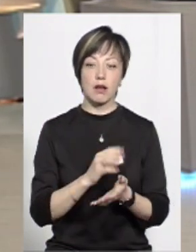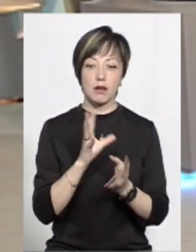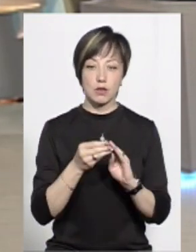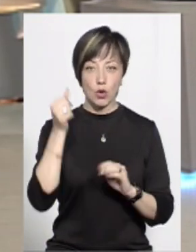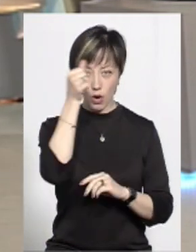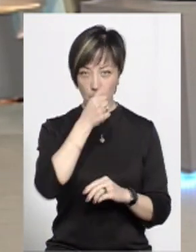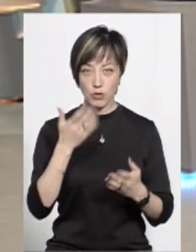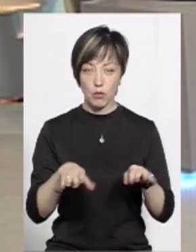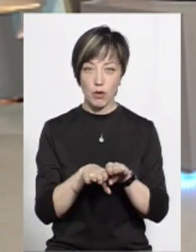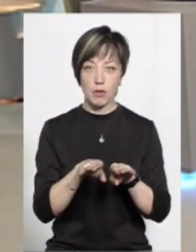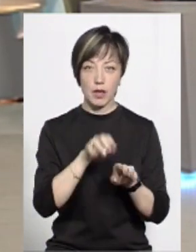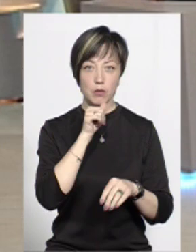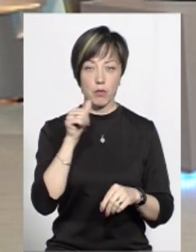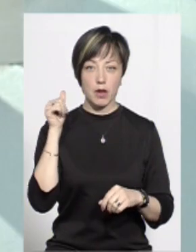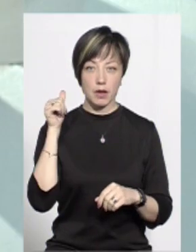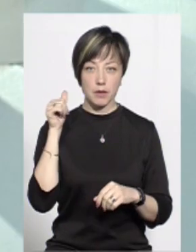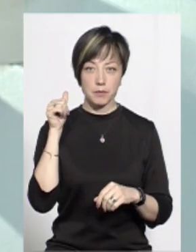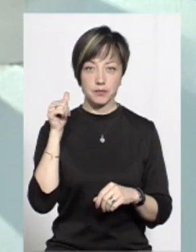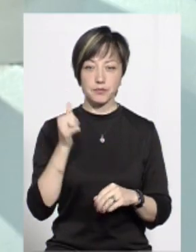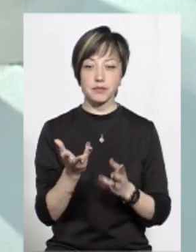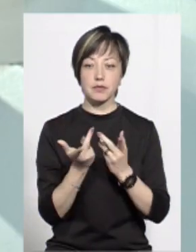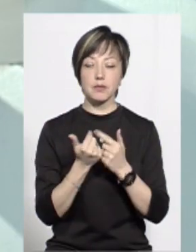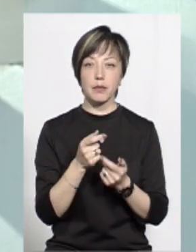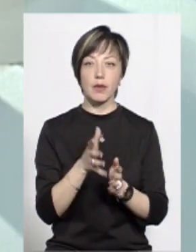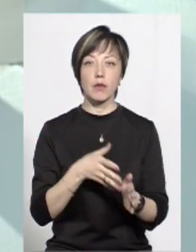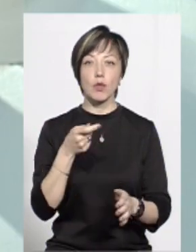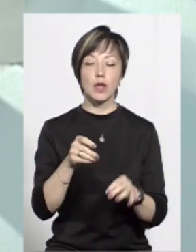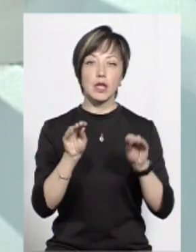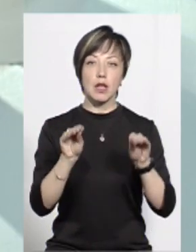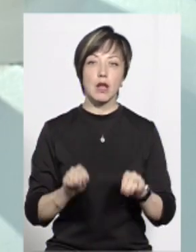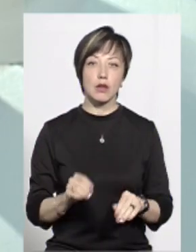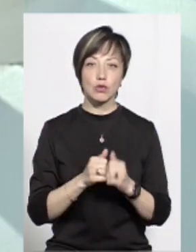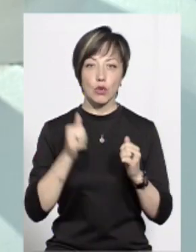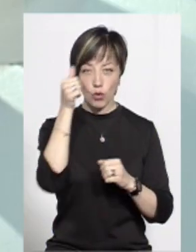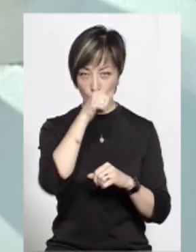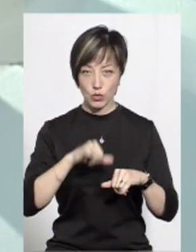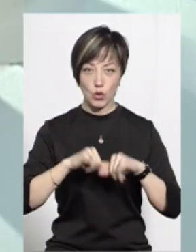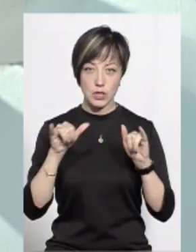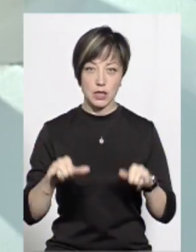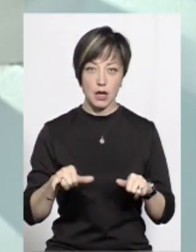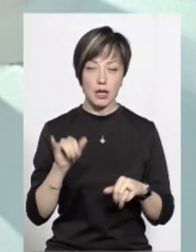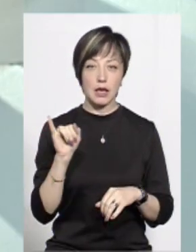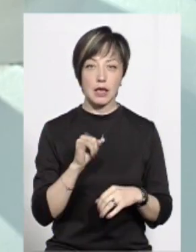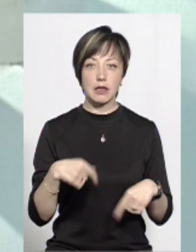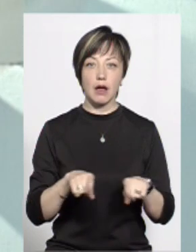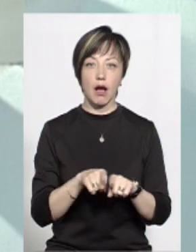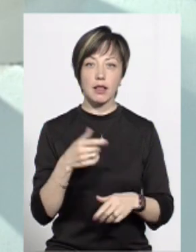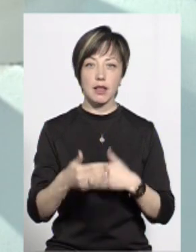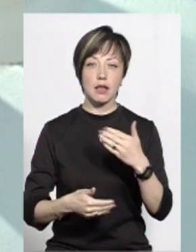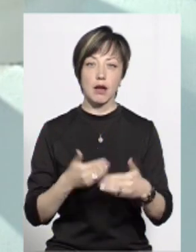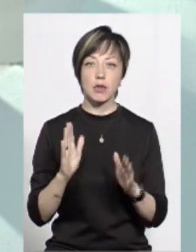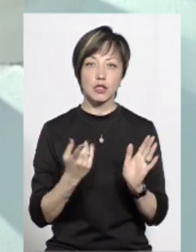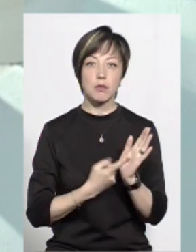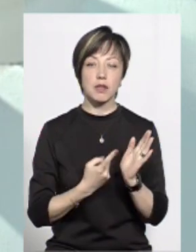з роками, от якщо порівняти попередні? Ви знаєте, кількість поданих декларацій щороку зростає. І така динаміка